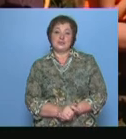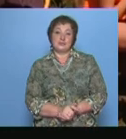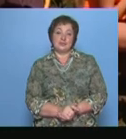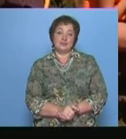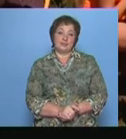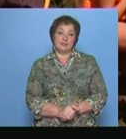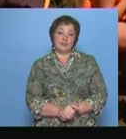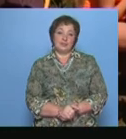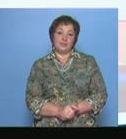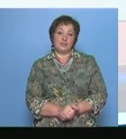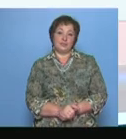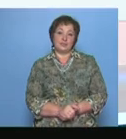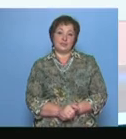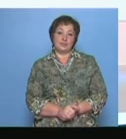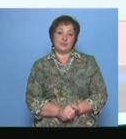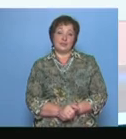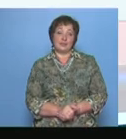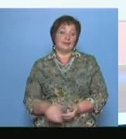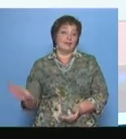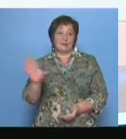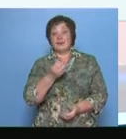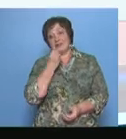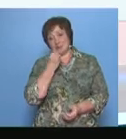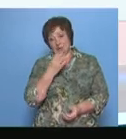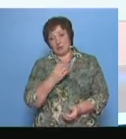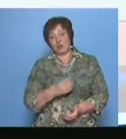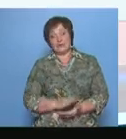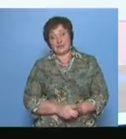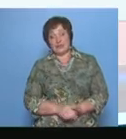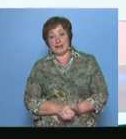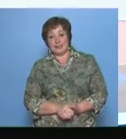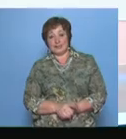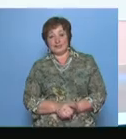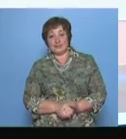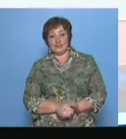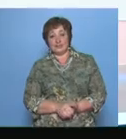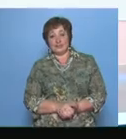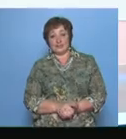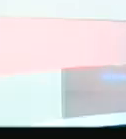телеканал «Моя Удмуртия». И на этом все. До встречи на телеканале «Моя Удмуртия».